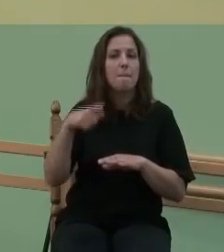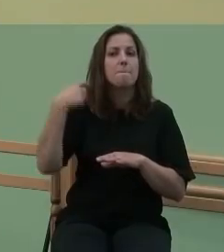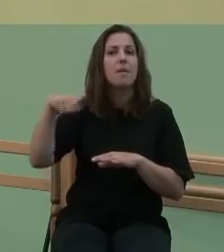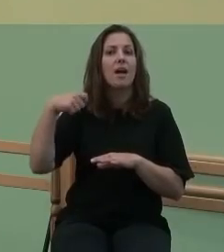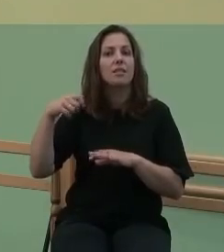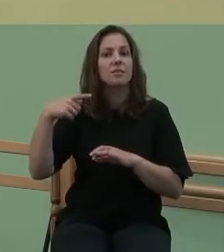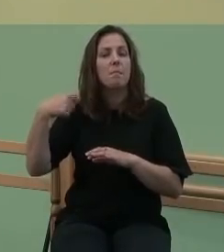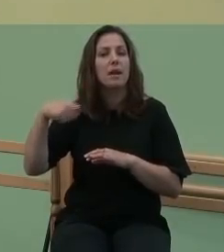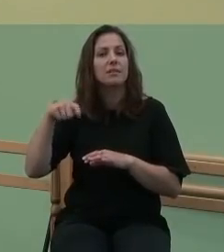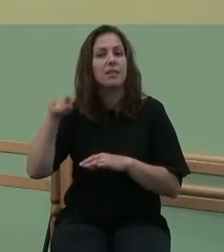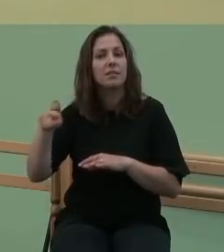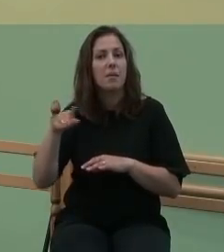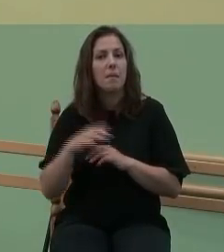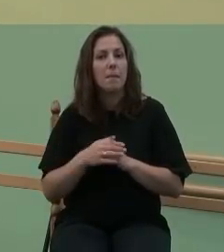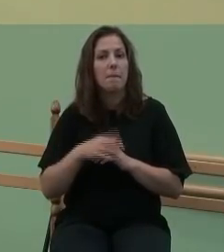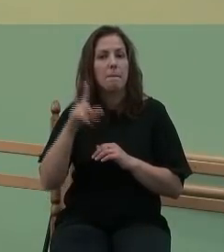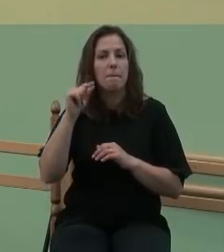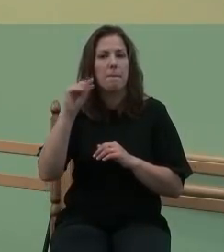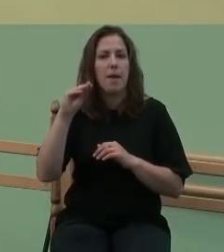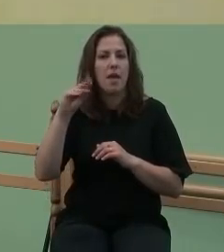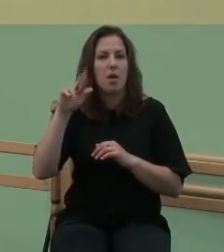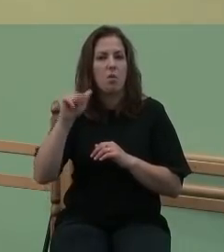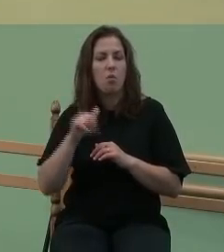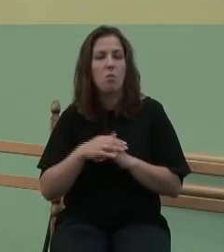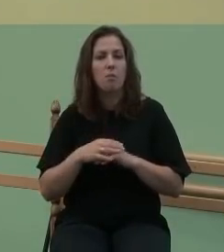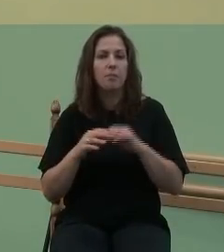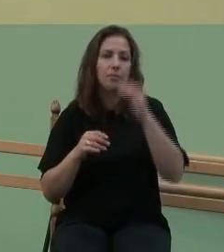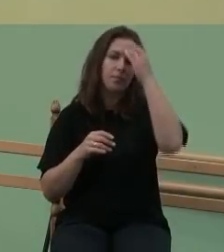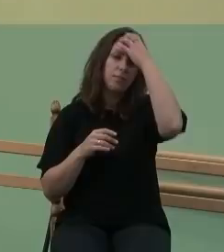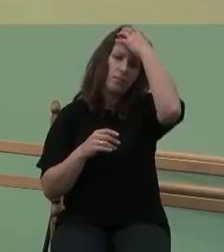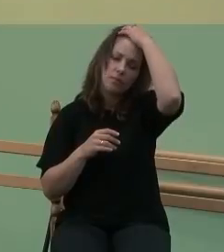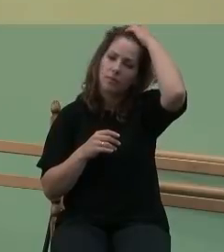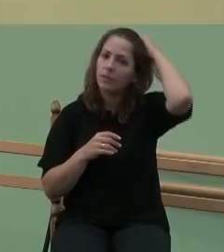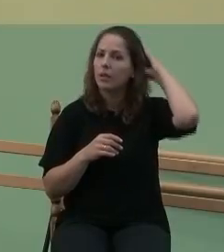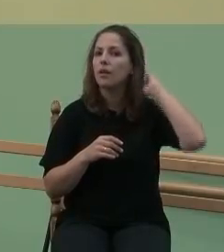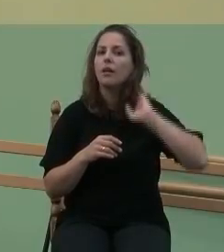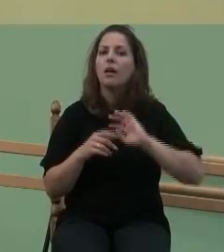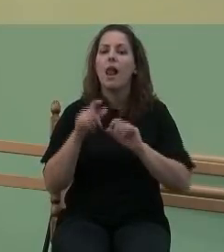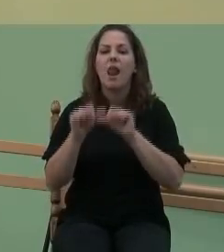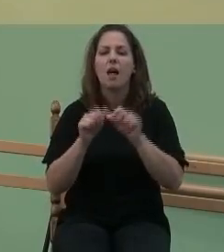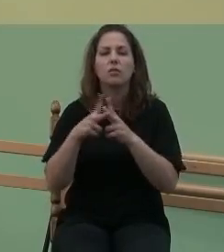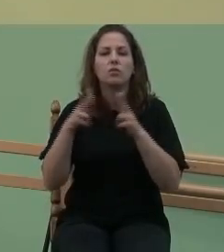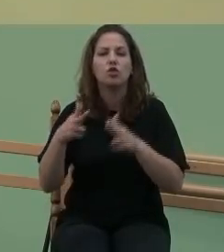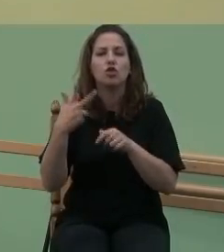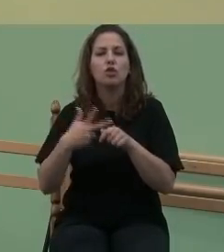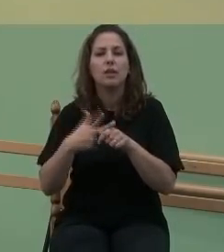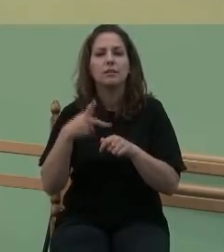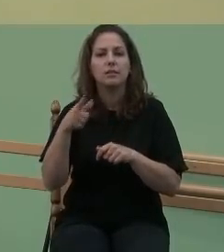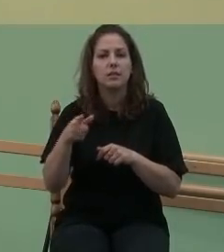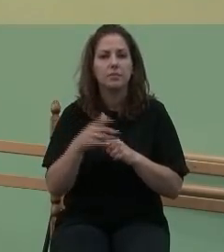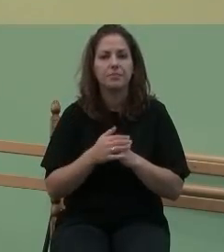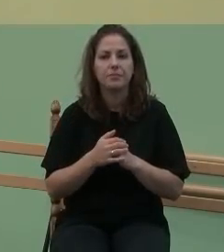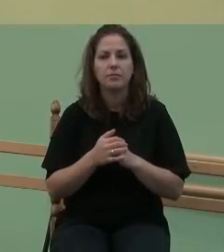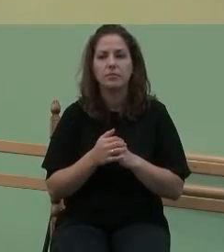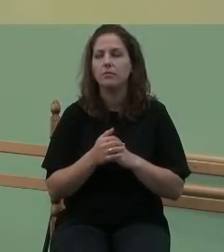prezydenta Peru, jakoś tak to Peru dzisiaj za mną chodzi, z lat 30. Oscar